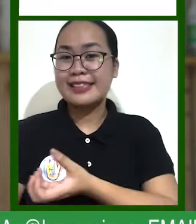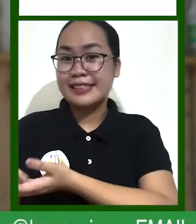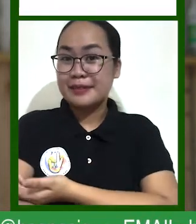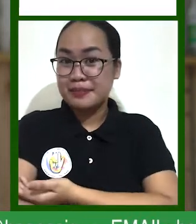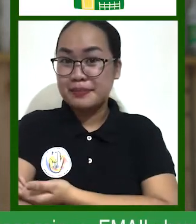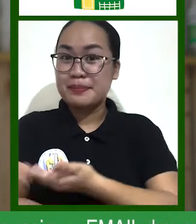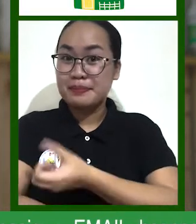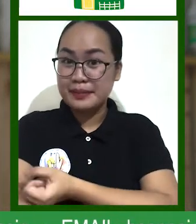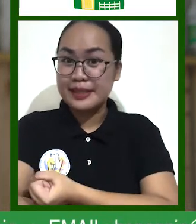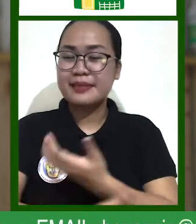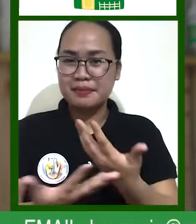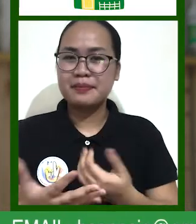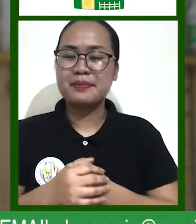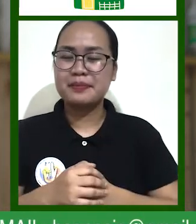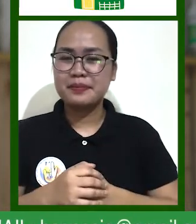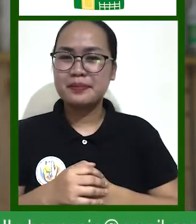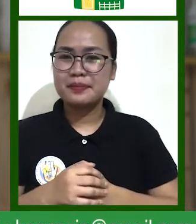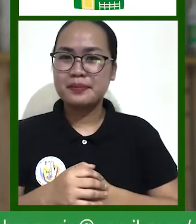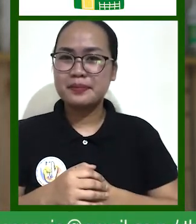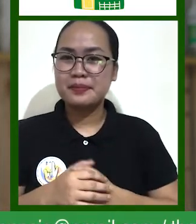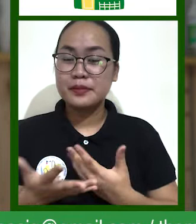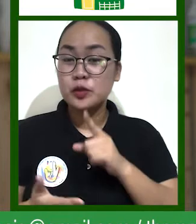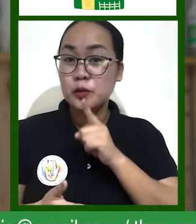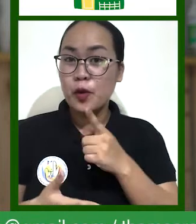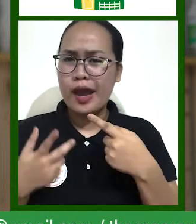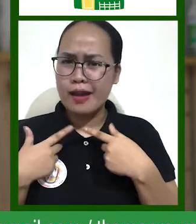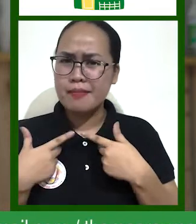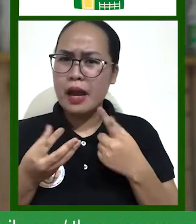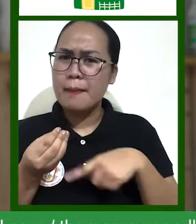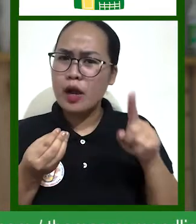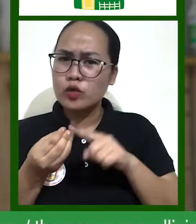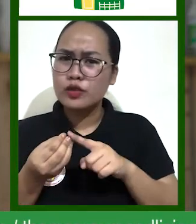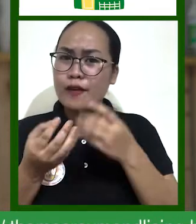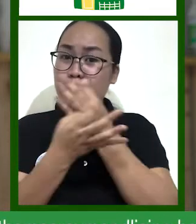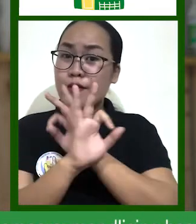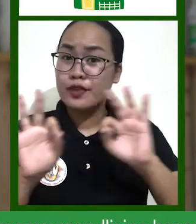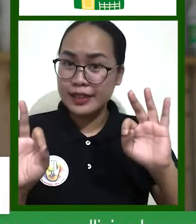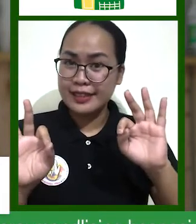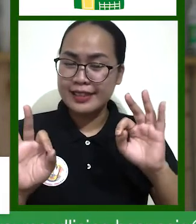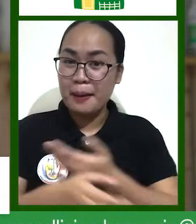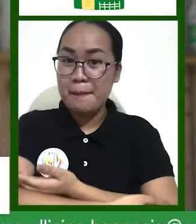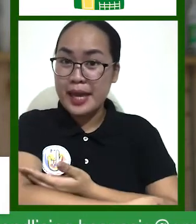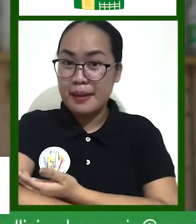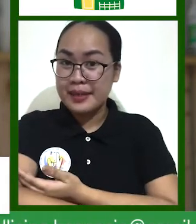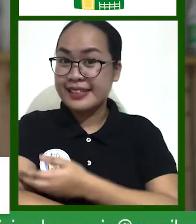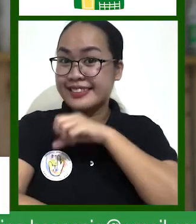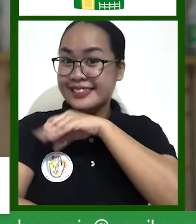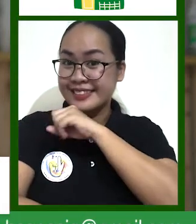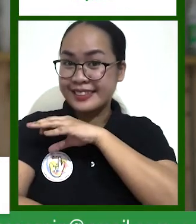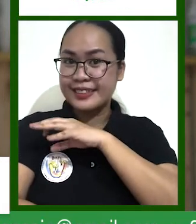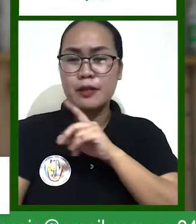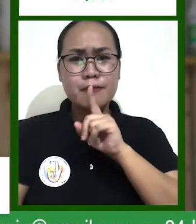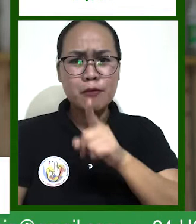po. And syempre, no, yung ating programang Libreng Binyag, no, ay wala pa rin tigil.